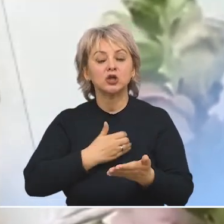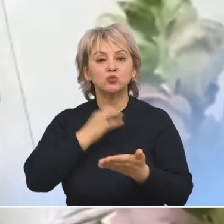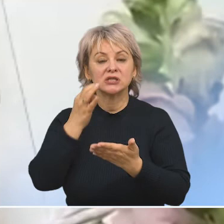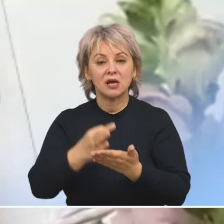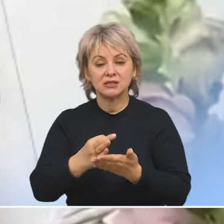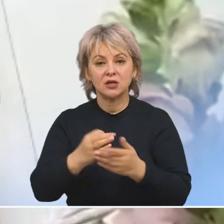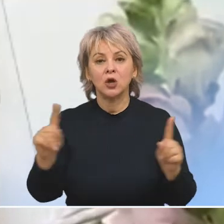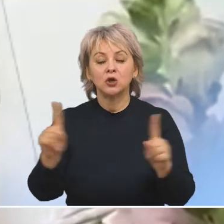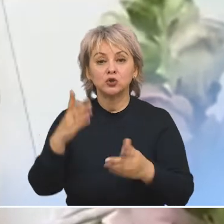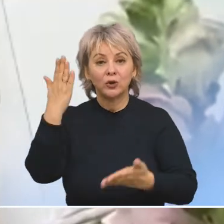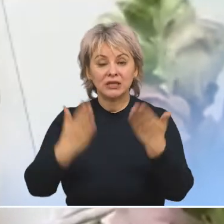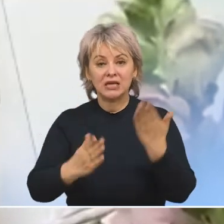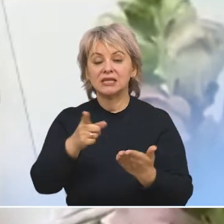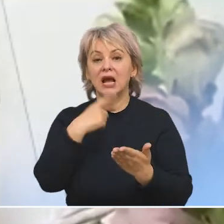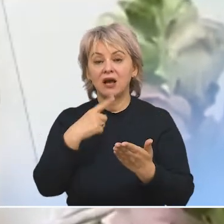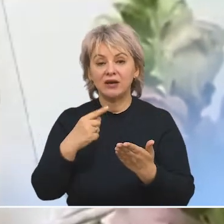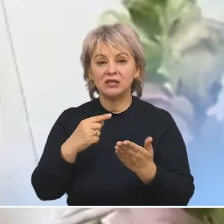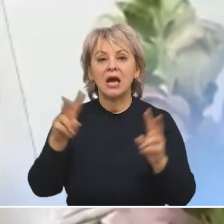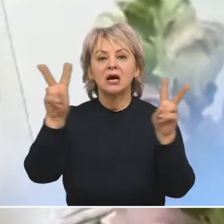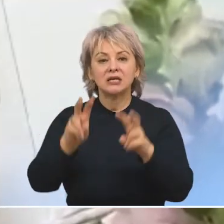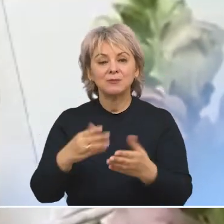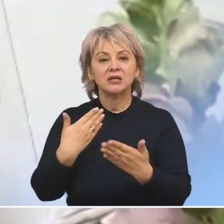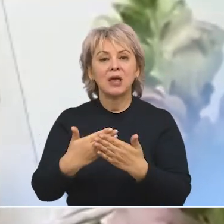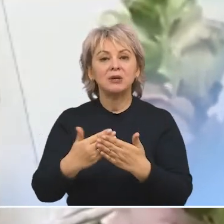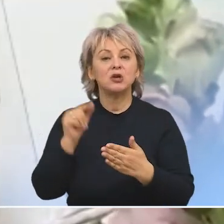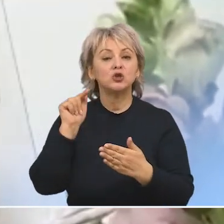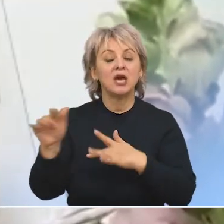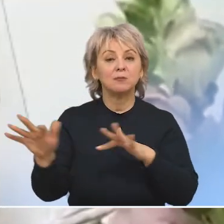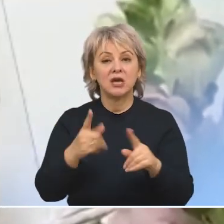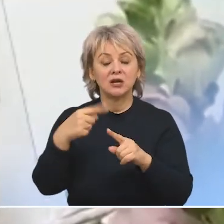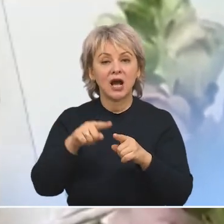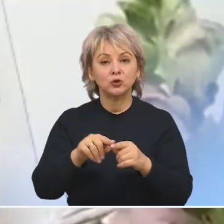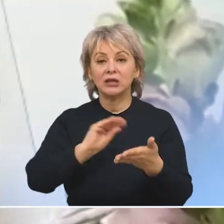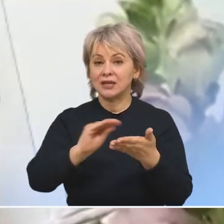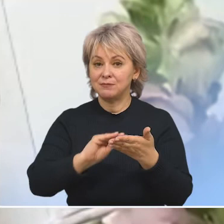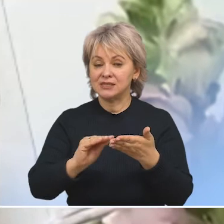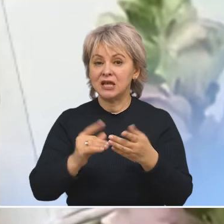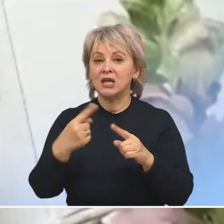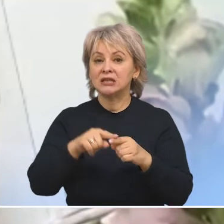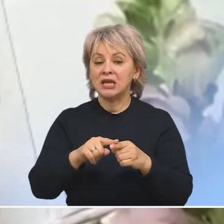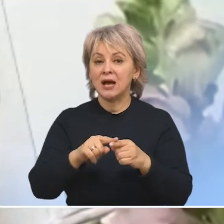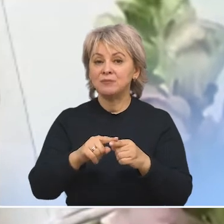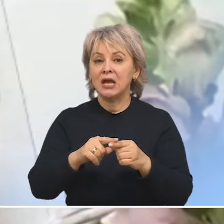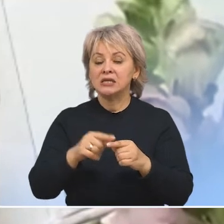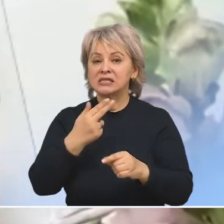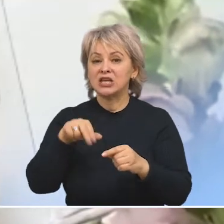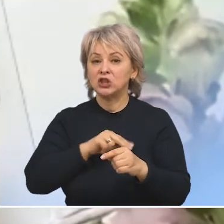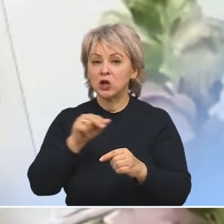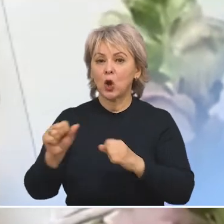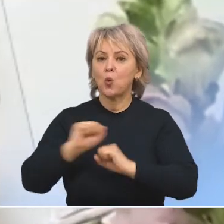вам сказать, что если говорить, рассматривать на примере тех мер, которые прописаны для санаторно-курортного